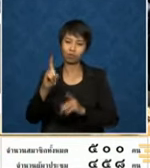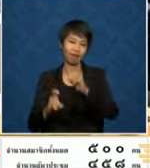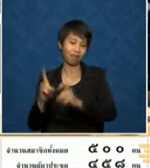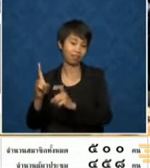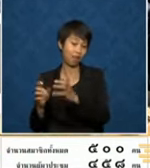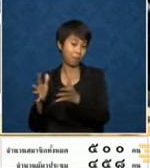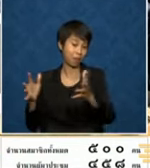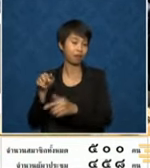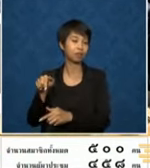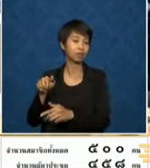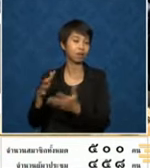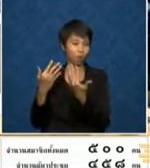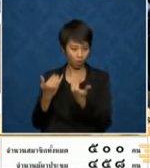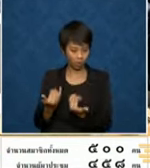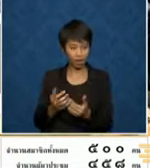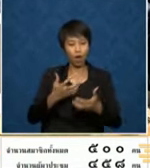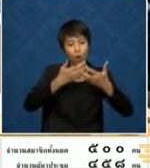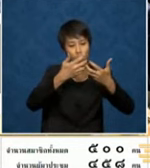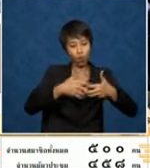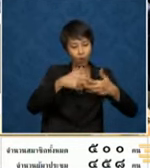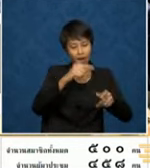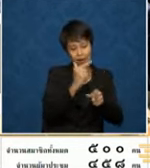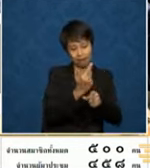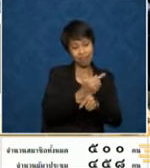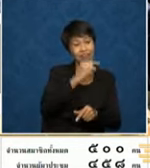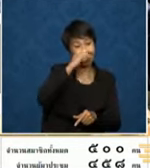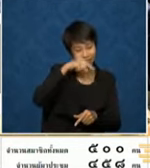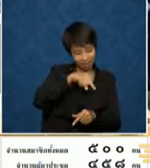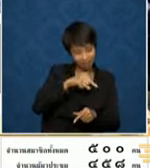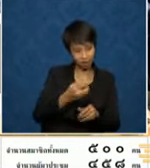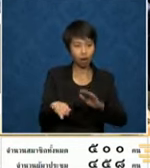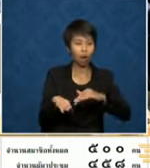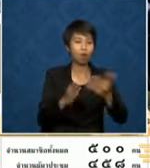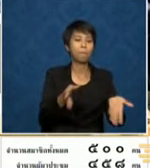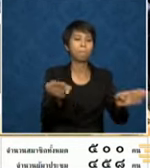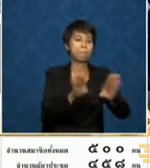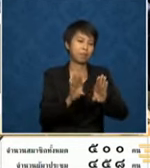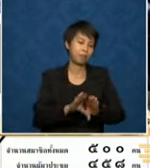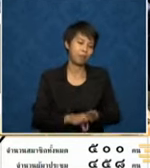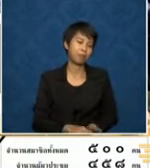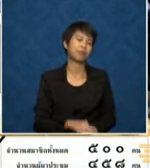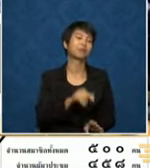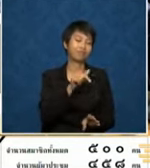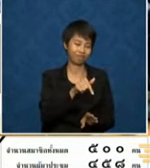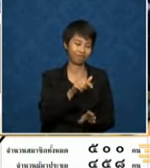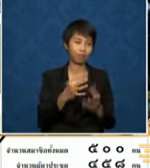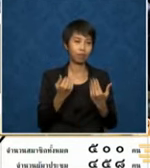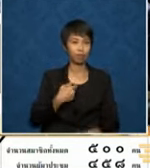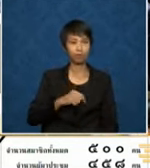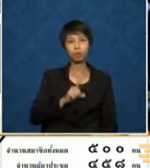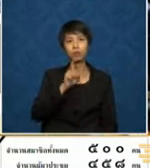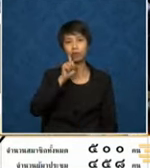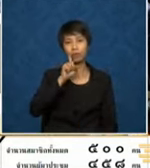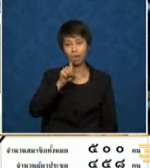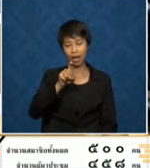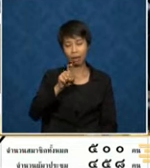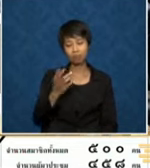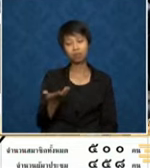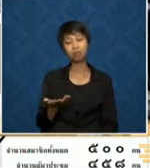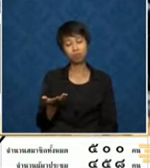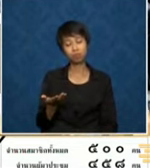ประเทศไทยเนี่ยปิดกิจการไปแล้วหลายร้อยกิจการในช่วง2ปีที่ผ่านมาค่ะก็ยังต้องสอบถามนะคะว่าเรื่องแบบ